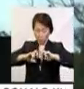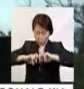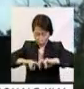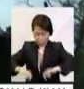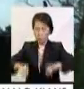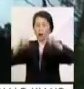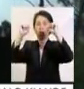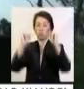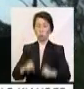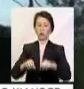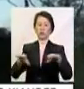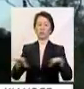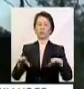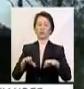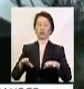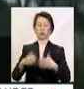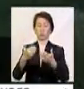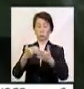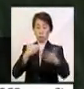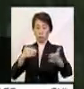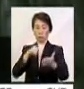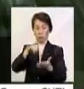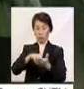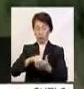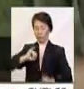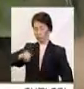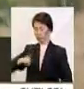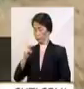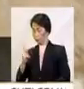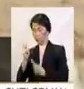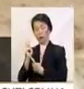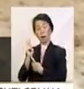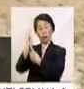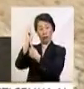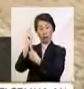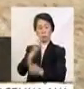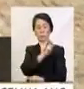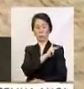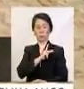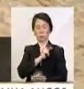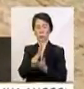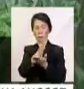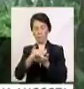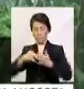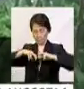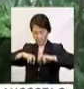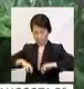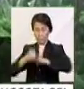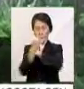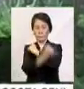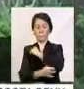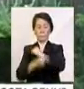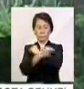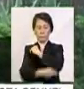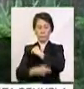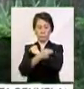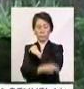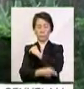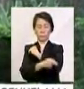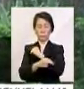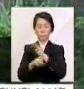menyeluruh dapat dilakukan. Sebelum ini, satu jawatan kuasa khas diketuai Ketua Bahagian Siasatan Jenayah Negeri, Datuk Zainul